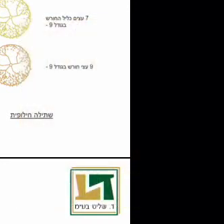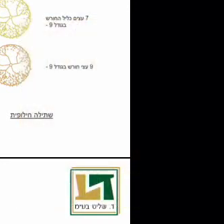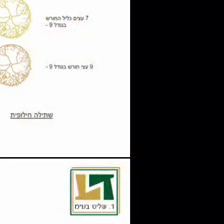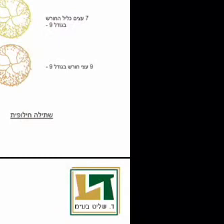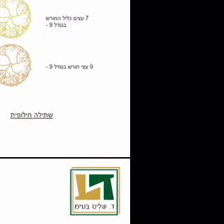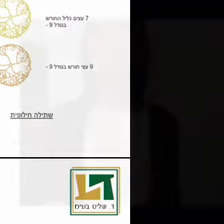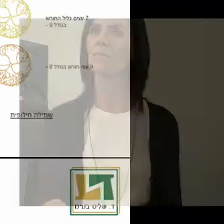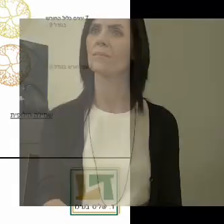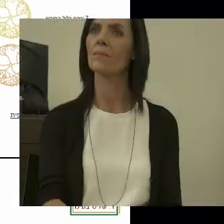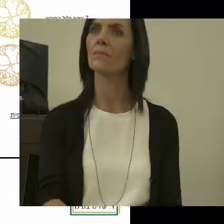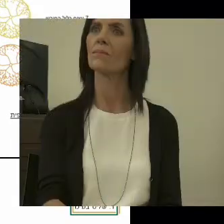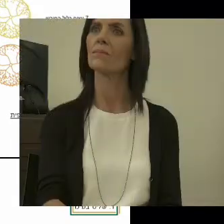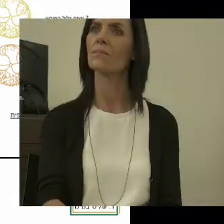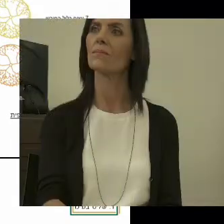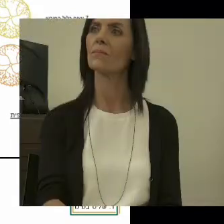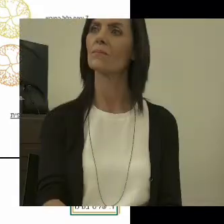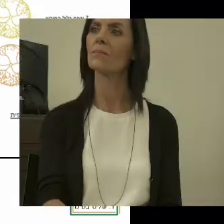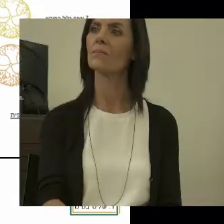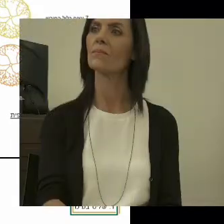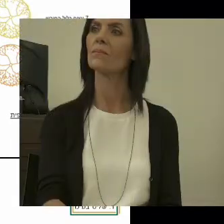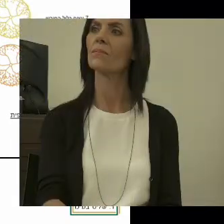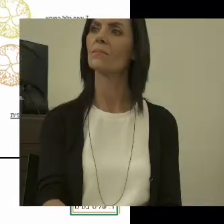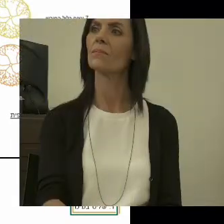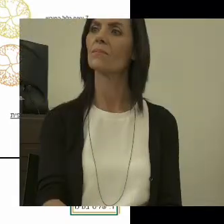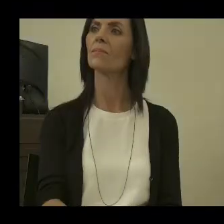טוב. כן, מוטי. מה עכשיו? מה עכשיו?